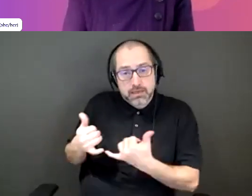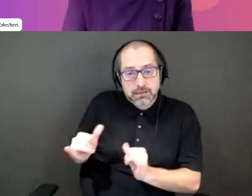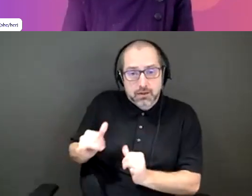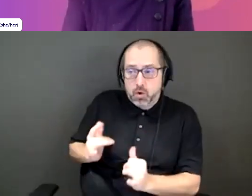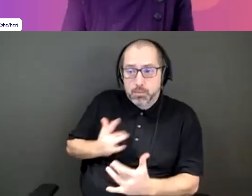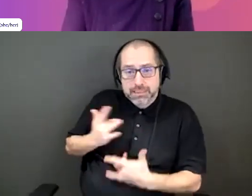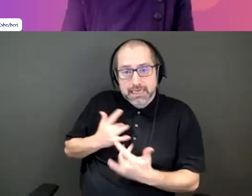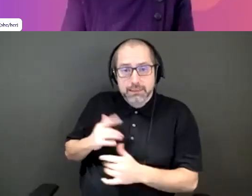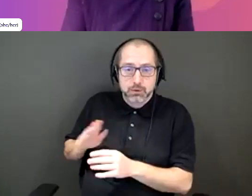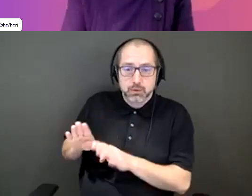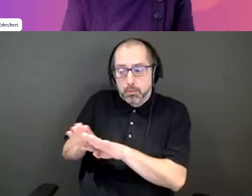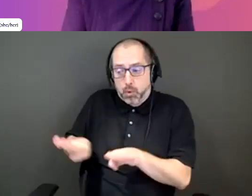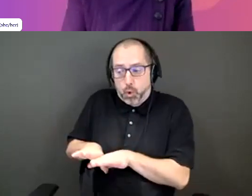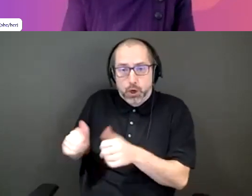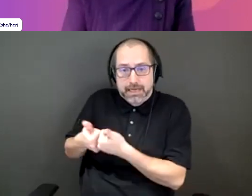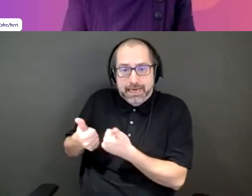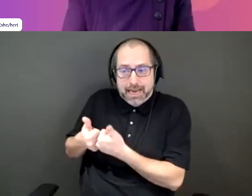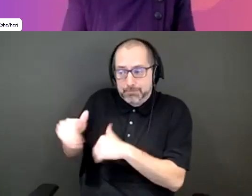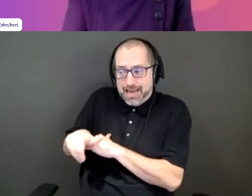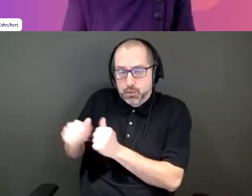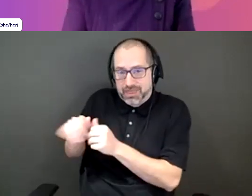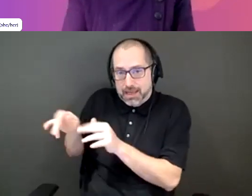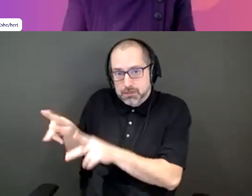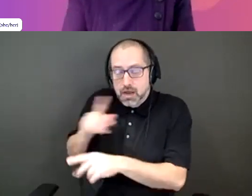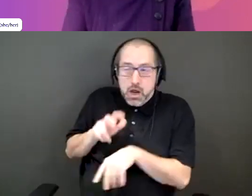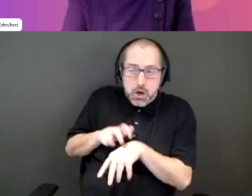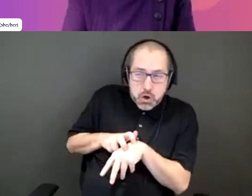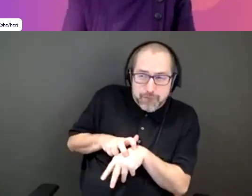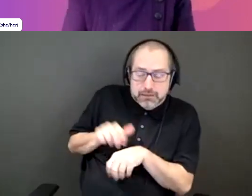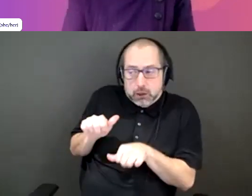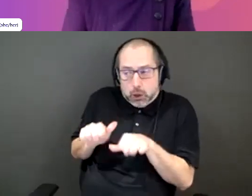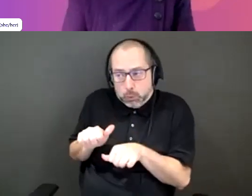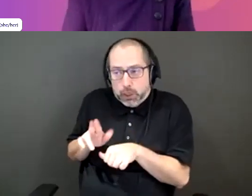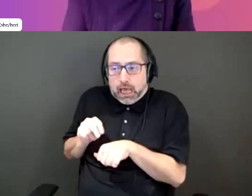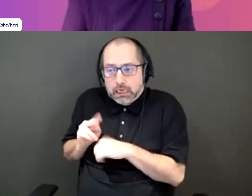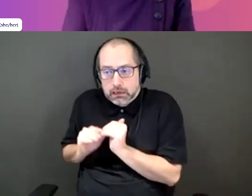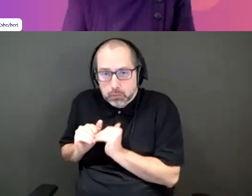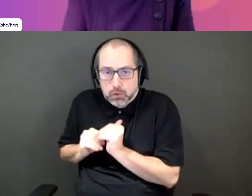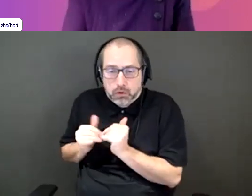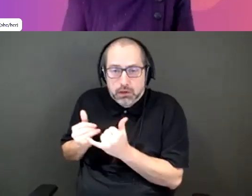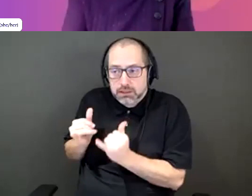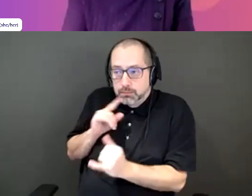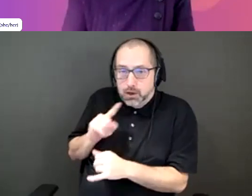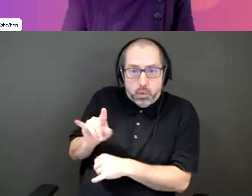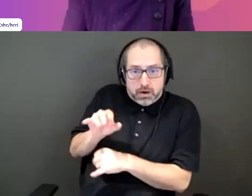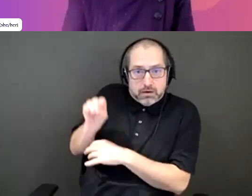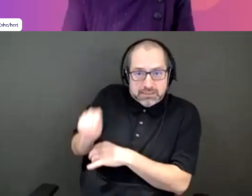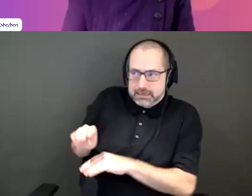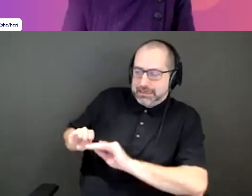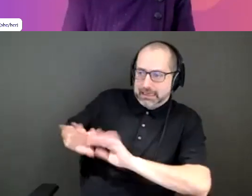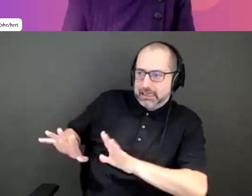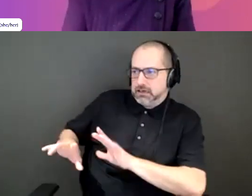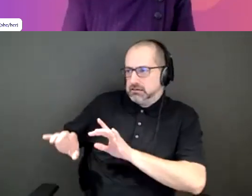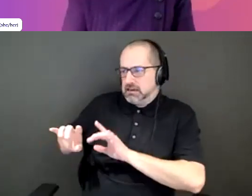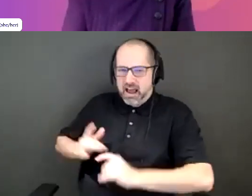on pourrait dire ah oui j'ai bien hâte de jouer notre jeu de société même si on est un peu nerveux c'est pas